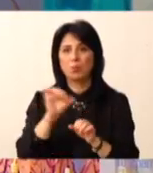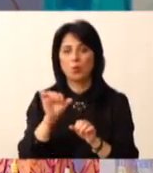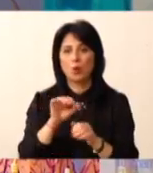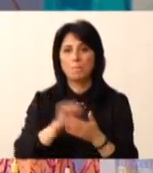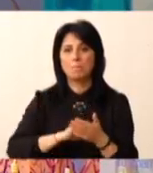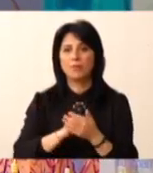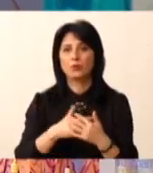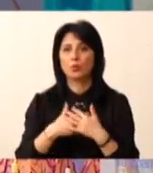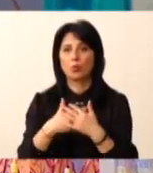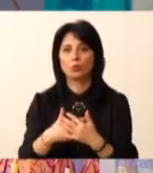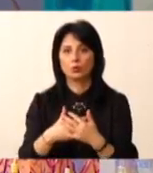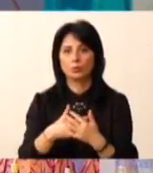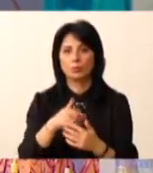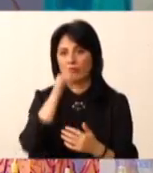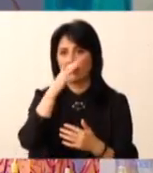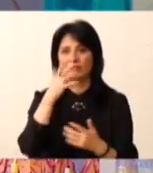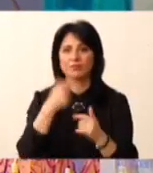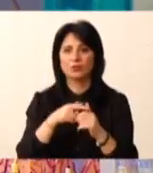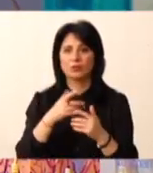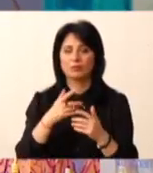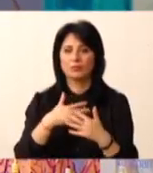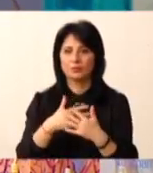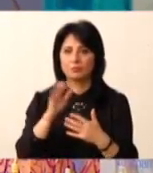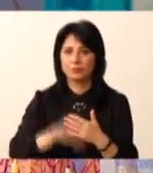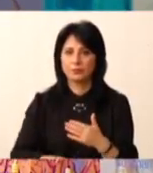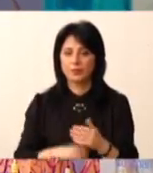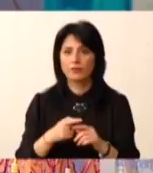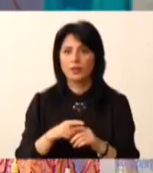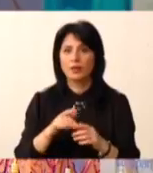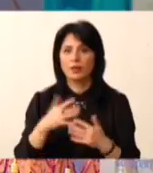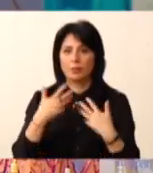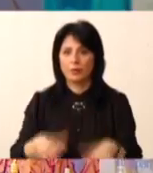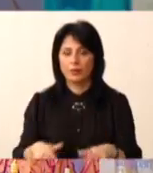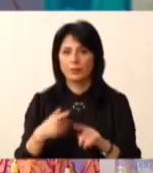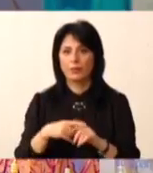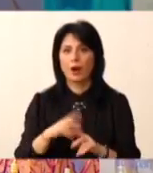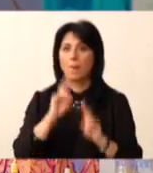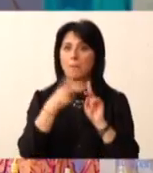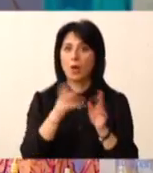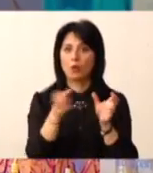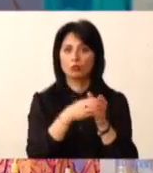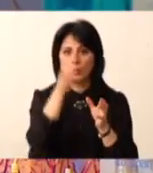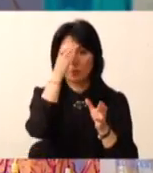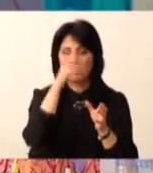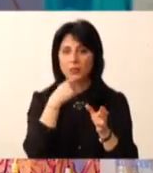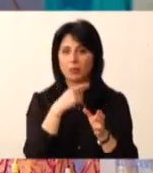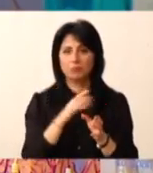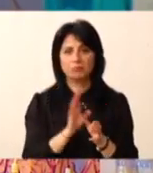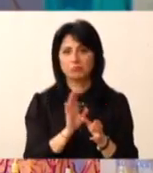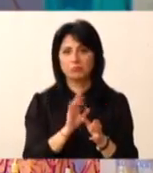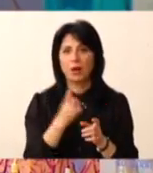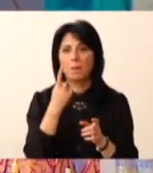მიზეზი ორსულობის შეწყვეტის. არის მეორე უფრო დიდი ჯგუფი მეცნიერების, რომლებიც ამტკიცებენ, რომ